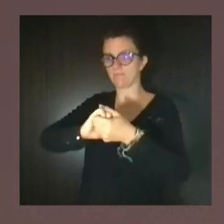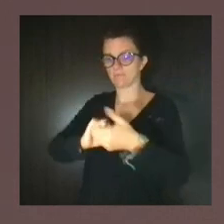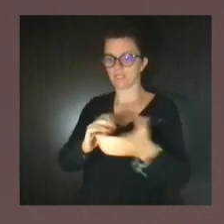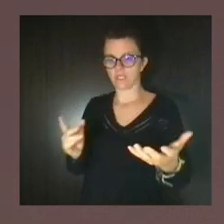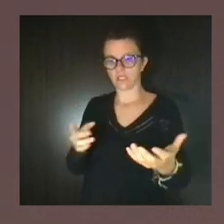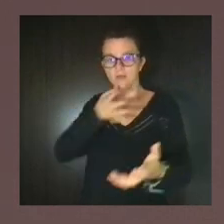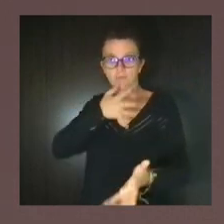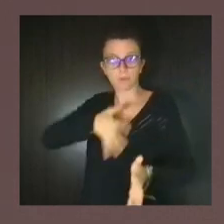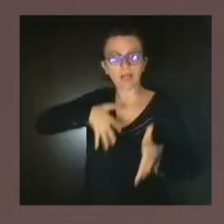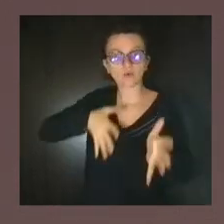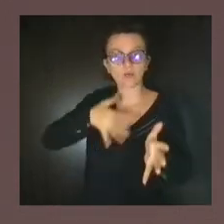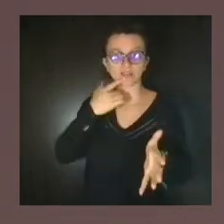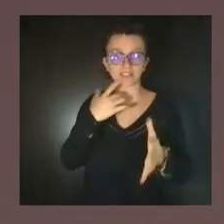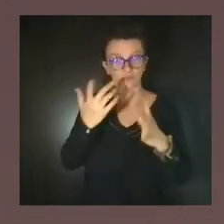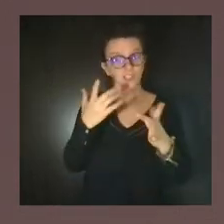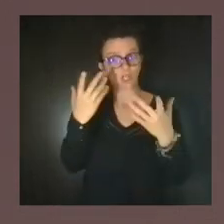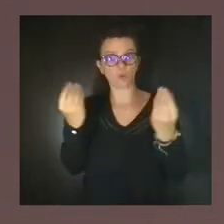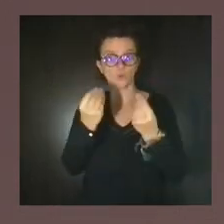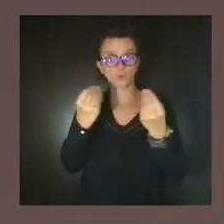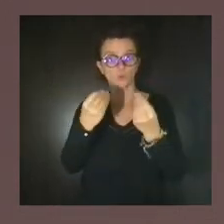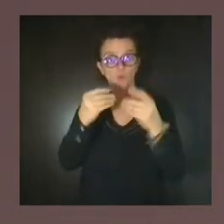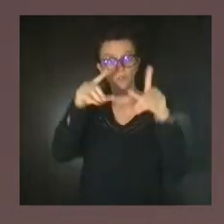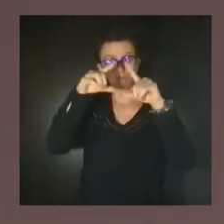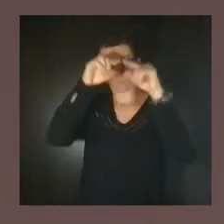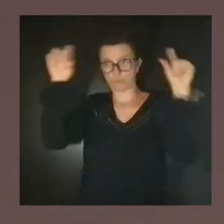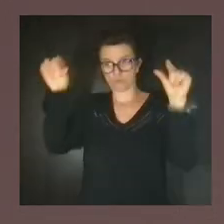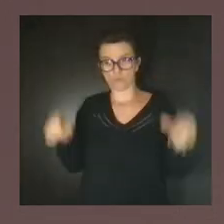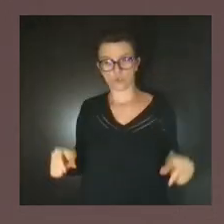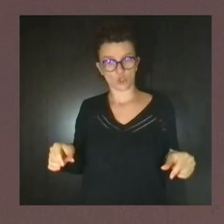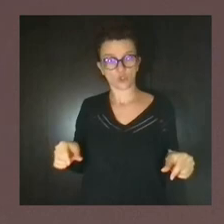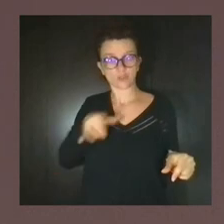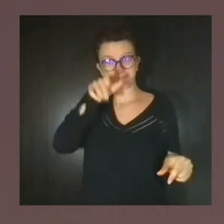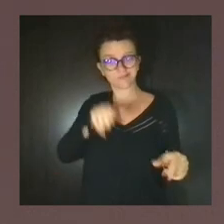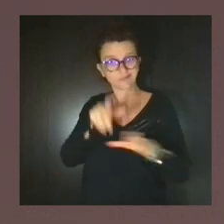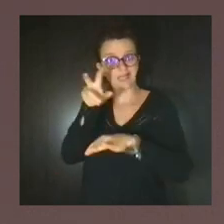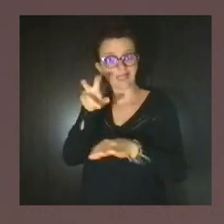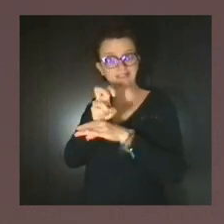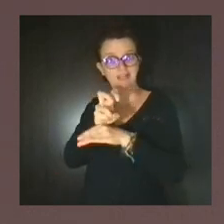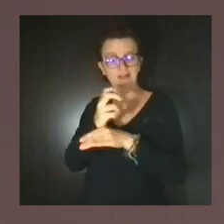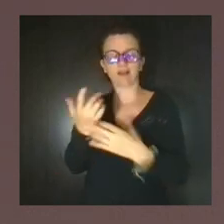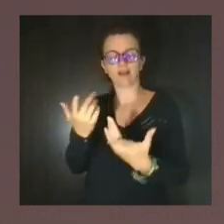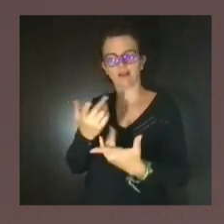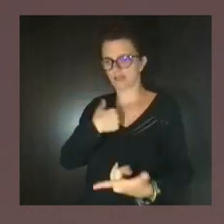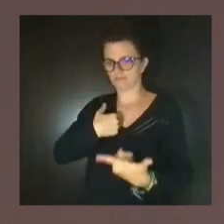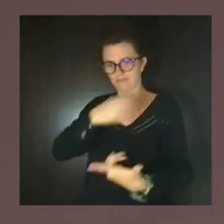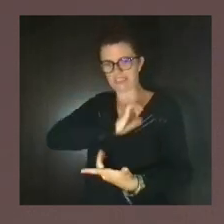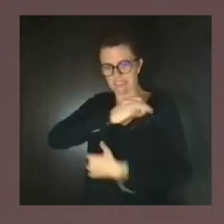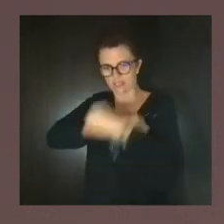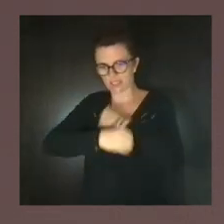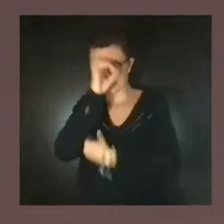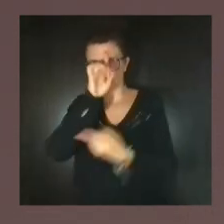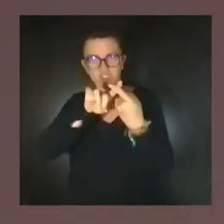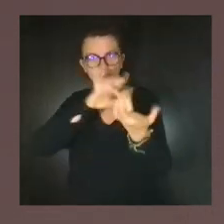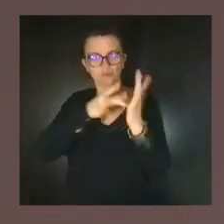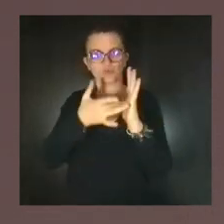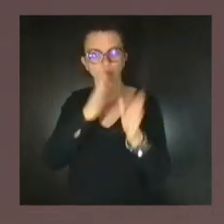courir, on les mettait au but. Donc, on adaptait toujours tout pour pouvoir que tout le monde puisse participer, malgré sa difficulté. Parce qu'on ne parlait pas d'handicap,